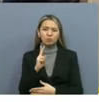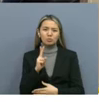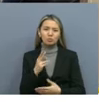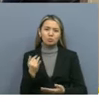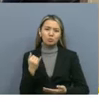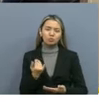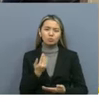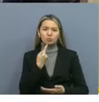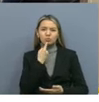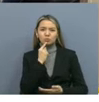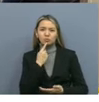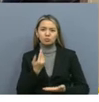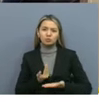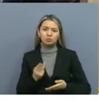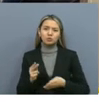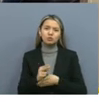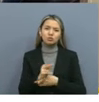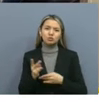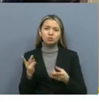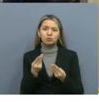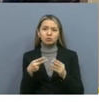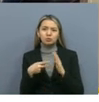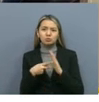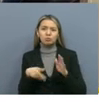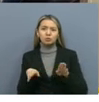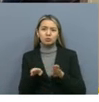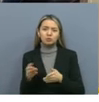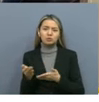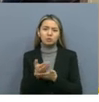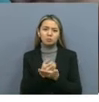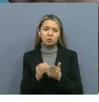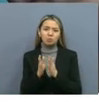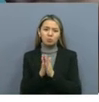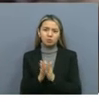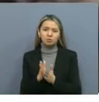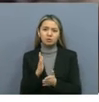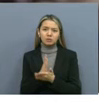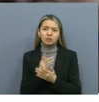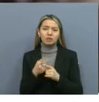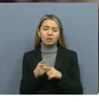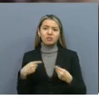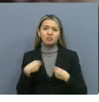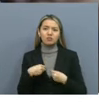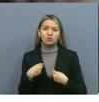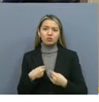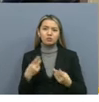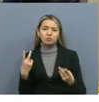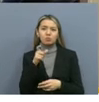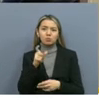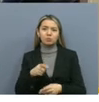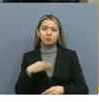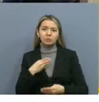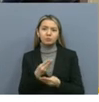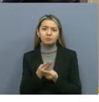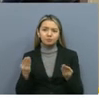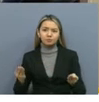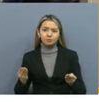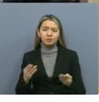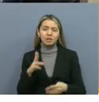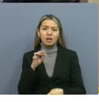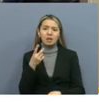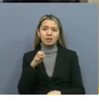отбасылар балаларының емдомына қажетті қаражатты жинап беруді сұрап келеді. Бұл қоймада киімдер жинап мұқтаж жандарға таратамыз. Сонымен қатар